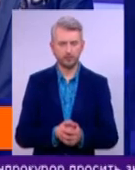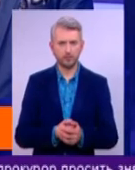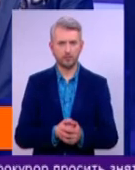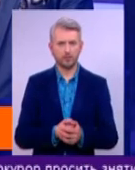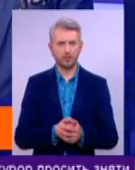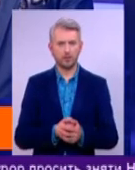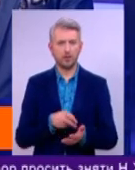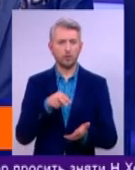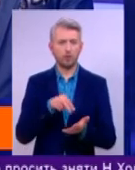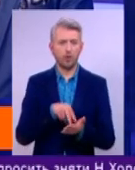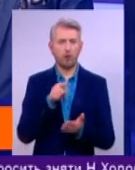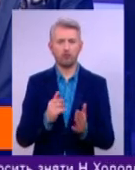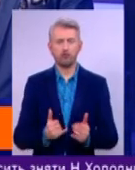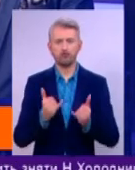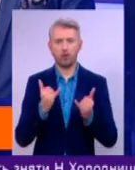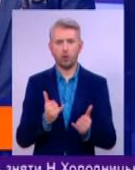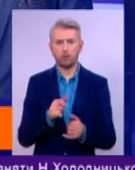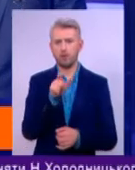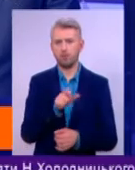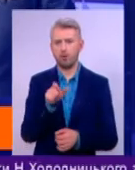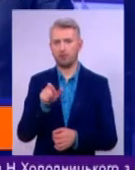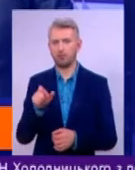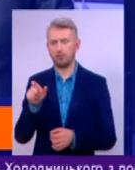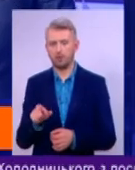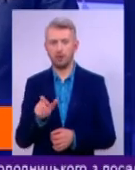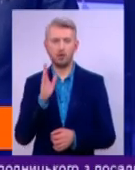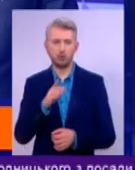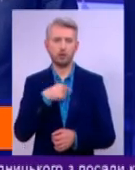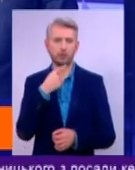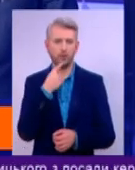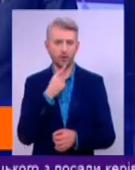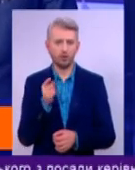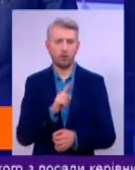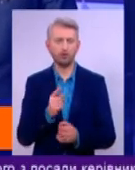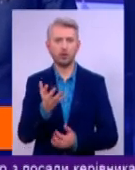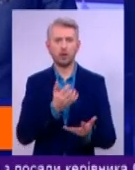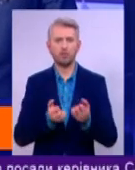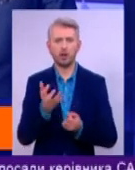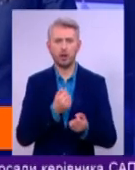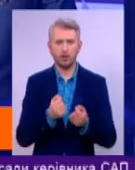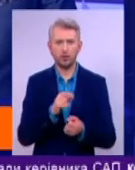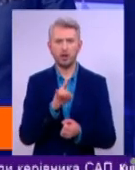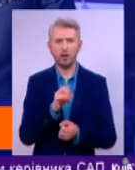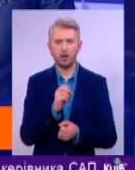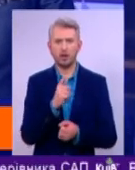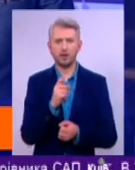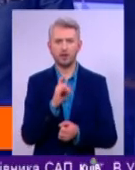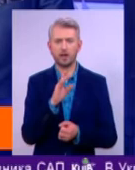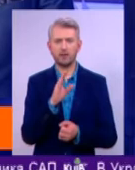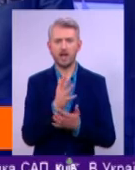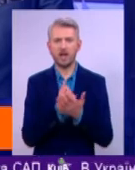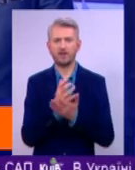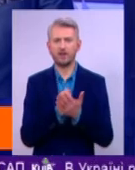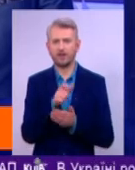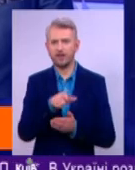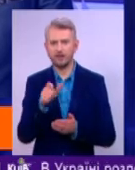Стоять ці шановні пани. Будемо говорити з того, що набирають резервісти, останні повідомлення.